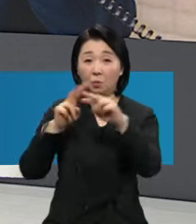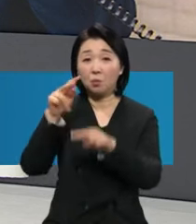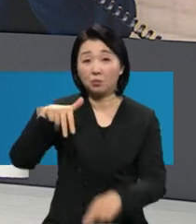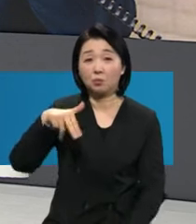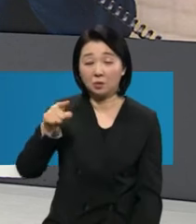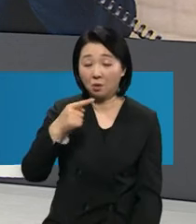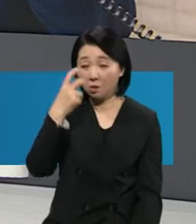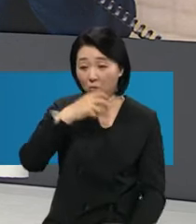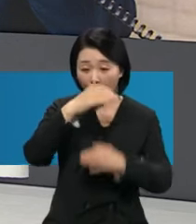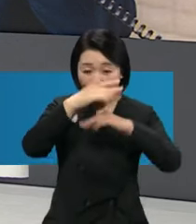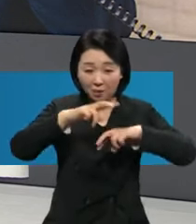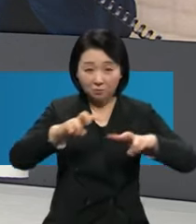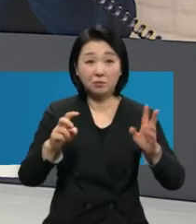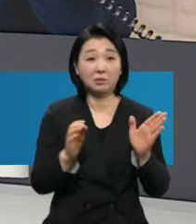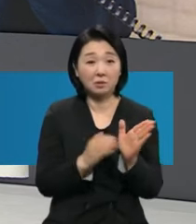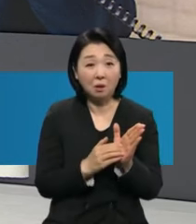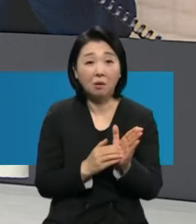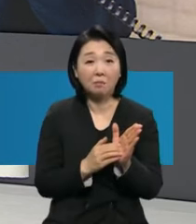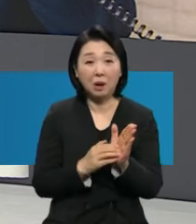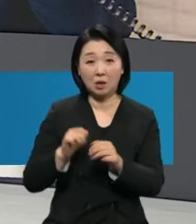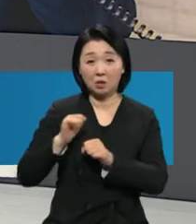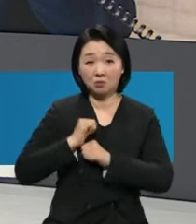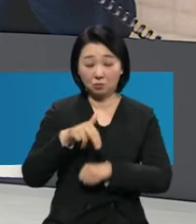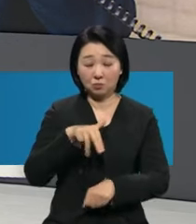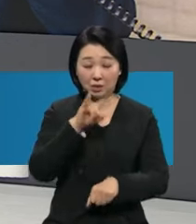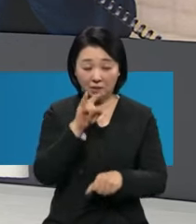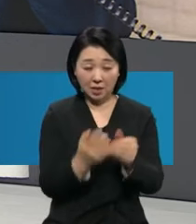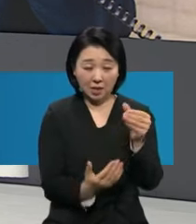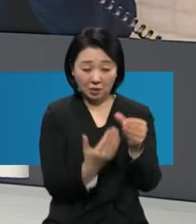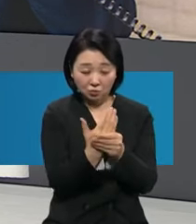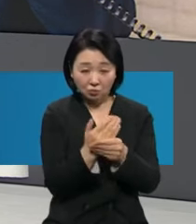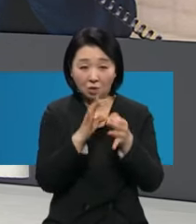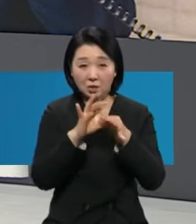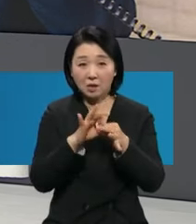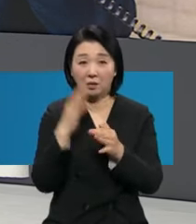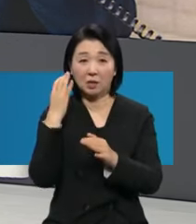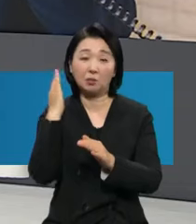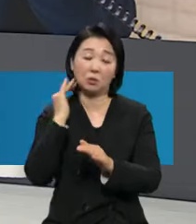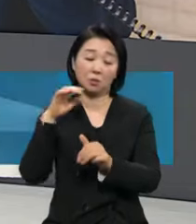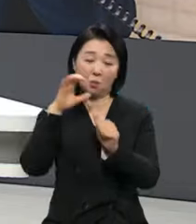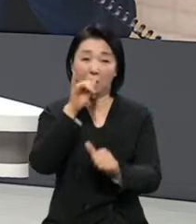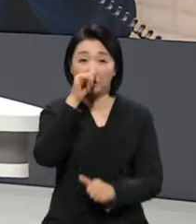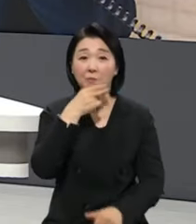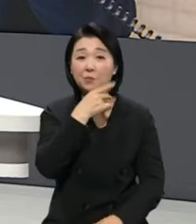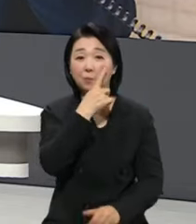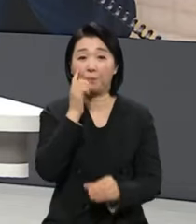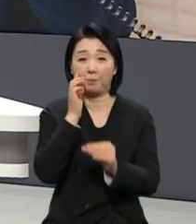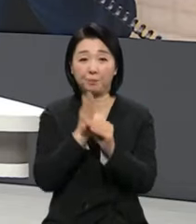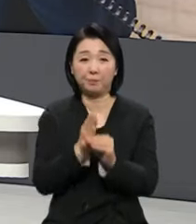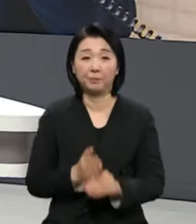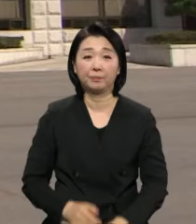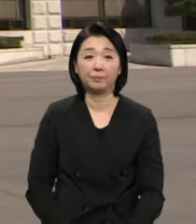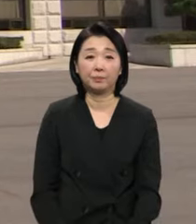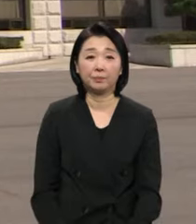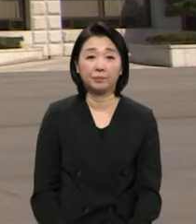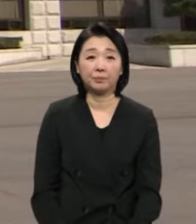내역들을 분석해 군의 최상병 사건 수사에 대통령실의 외압이 있었는지 확인하고 있습니다. 하예빈 기자입니다.